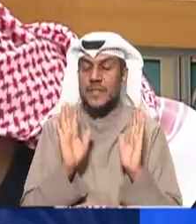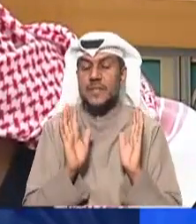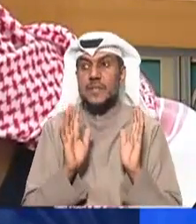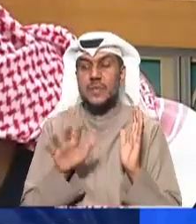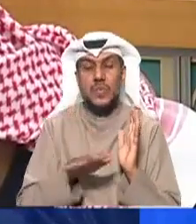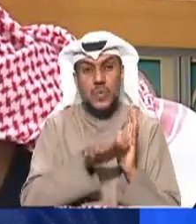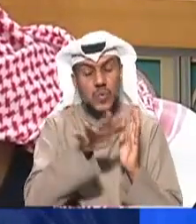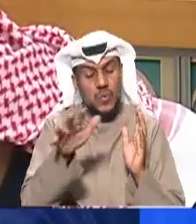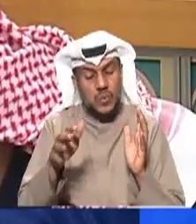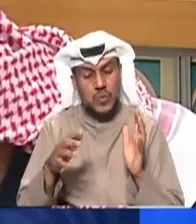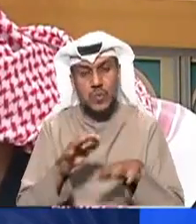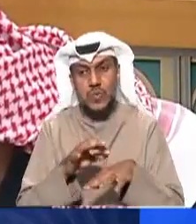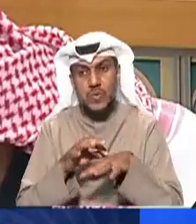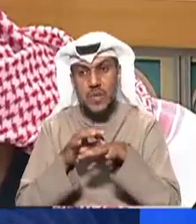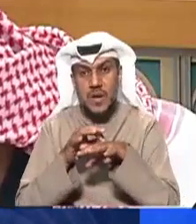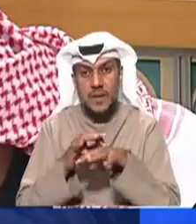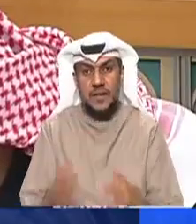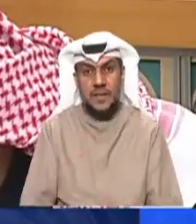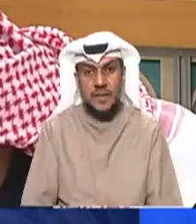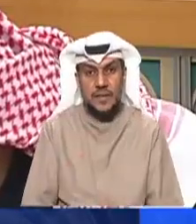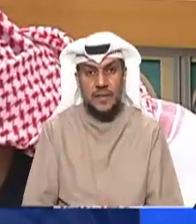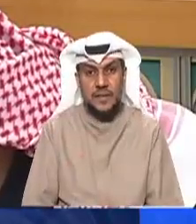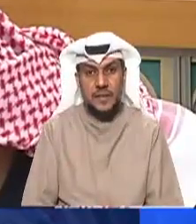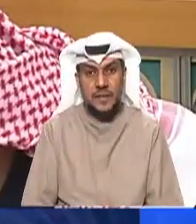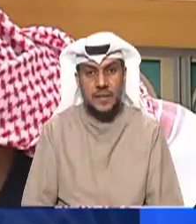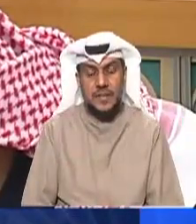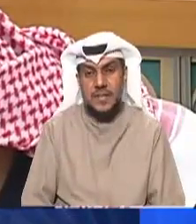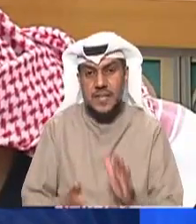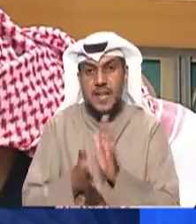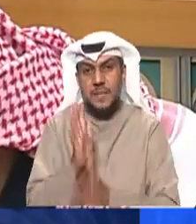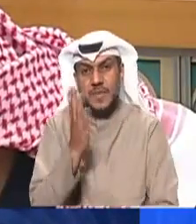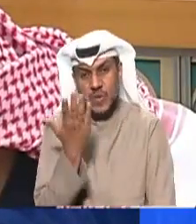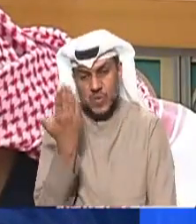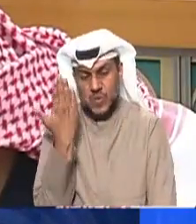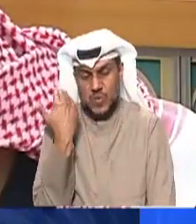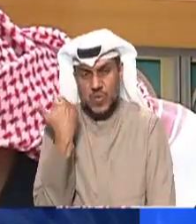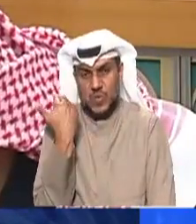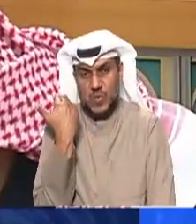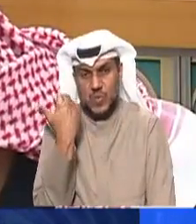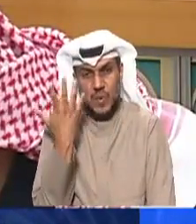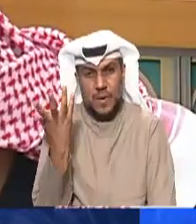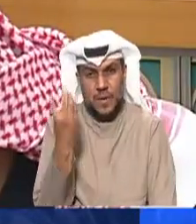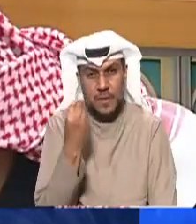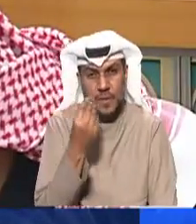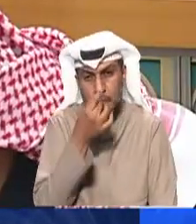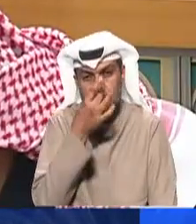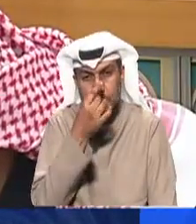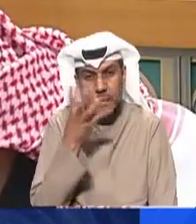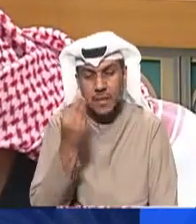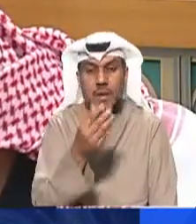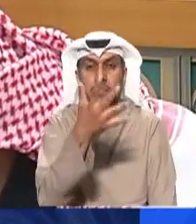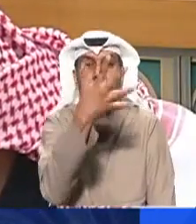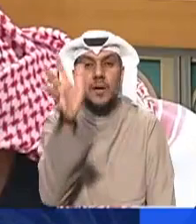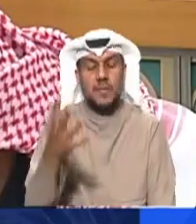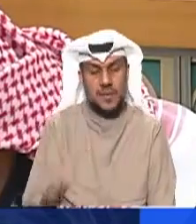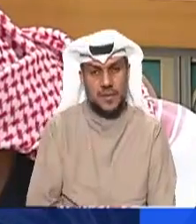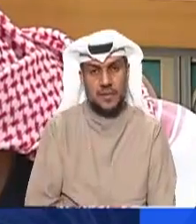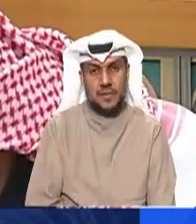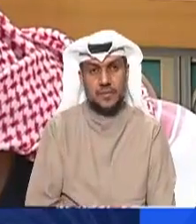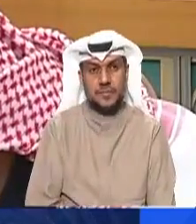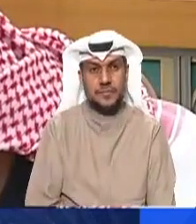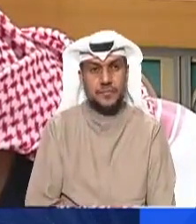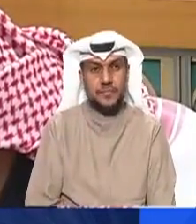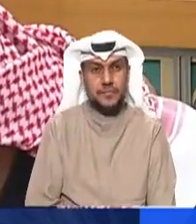ولو أخذنا الأرقام مع الأخ الرئيس خلال 15 يوم الماضية راح نشوف 50 وفاة عندنا، راح نشوف ارتفاع